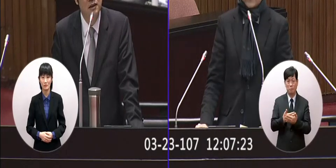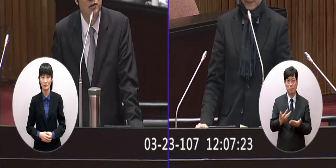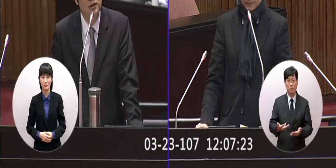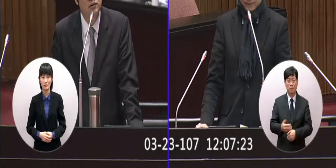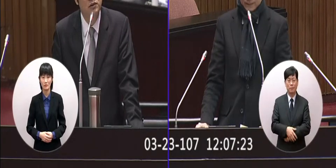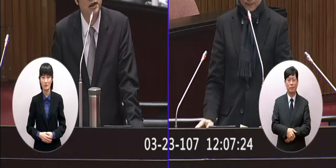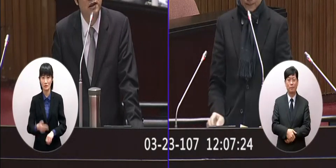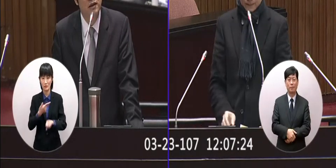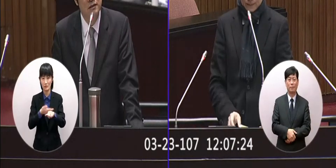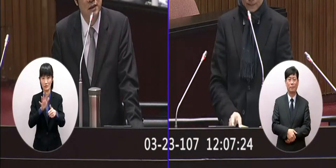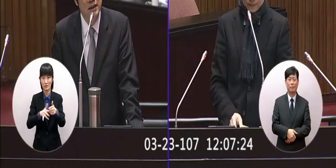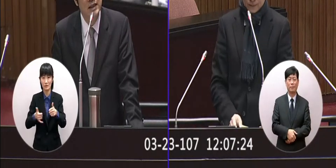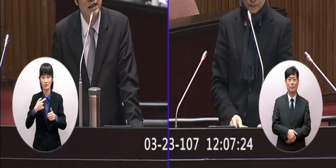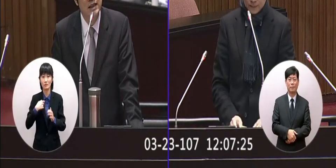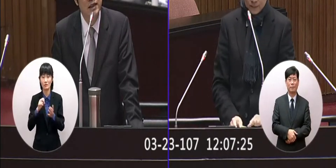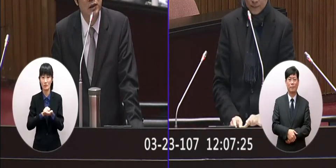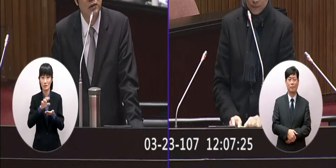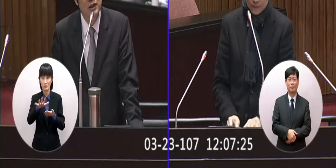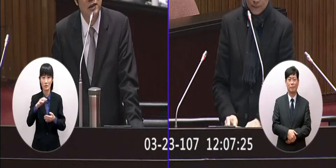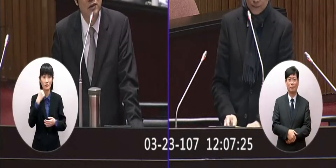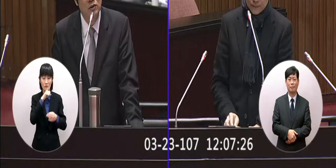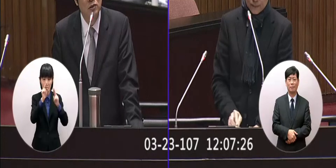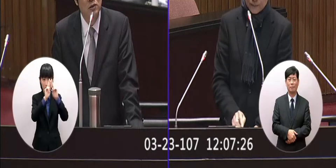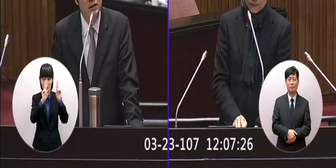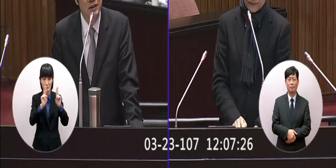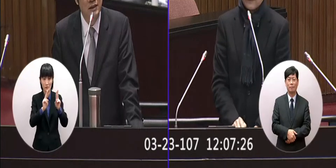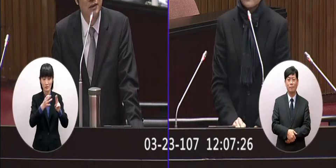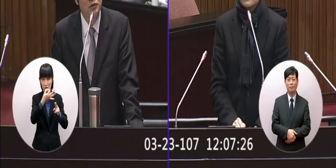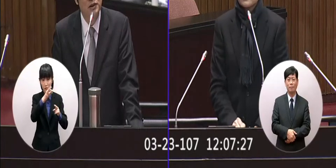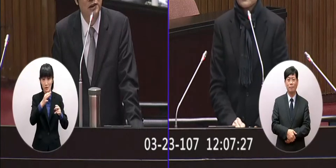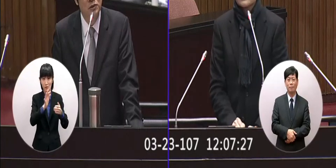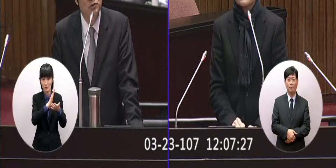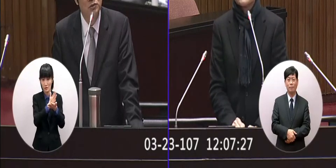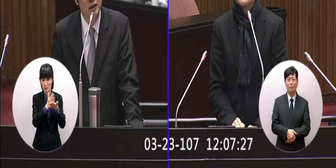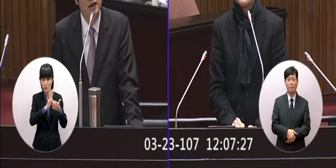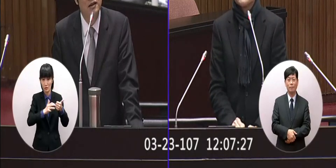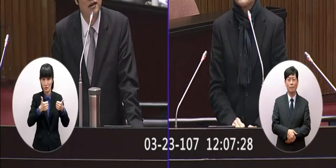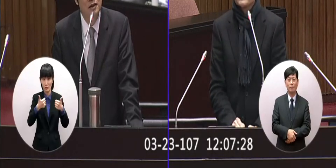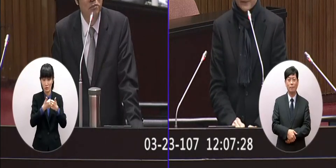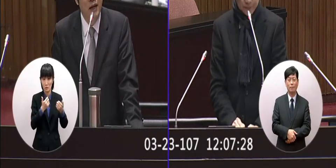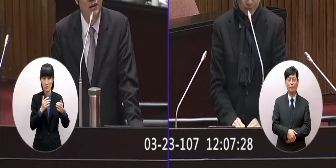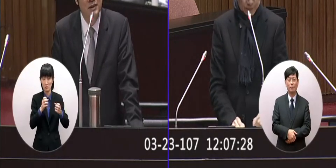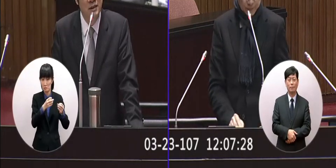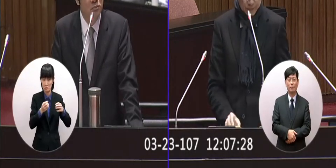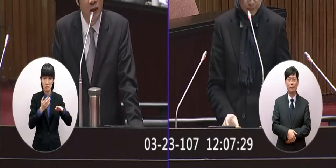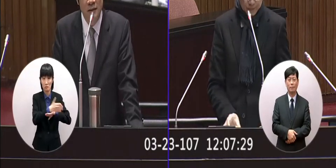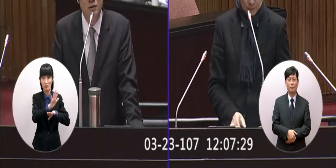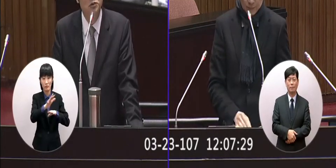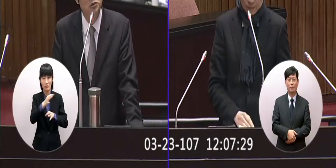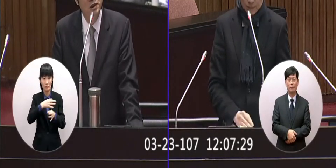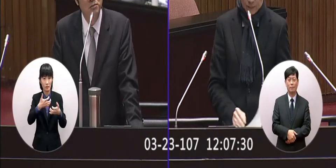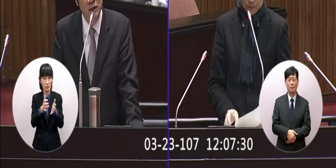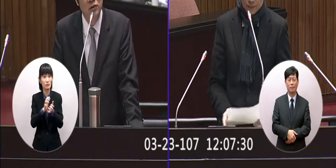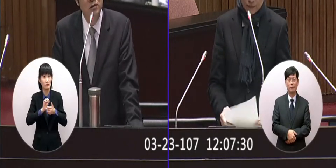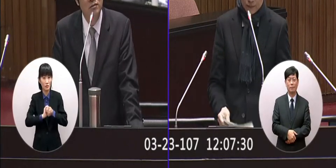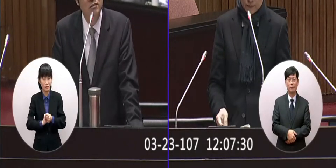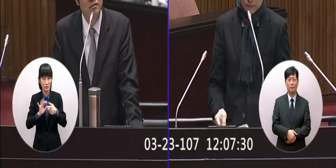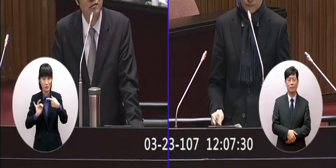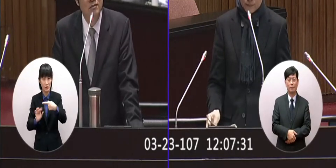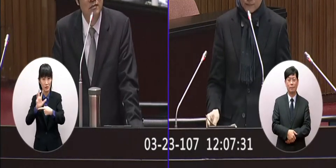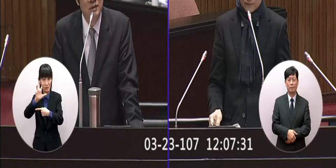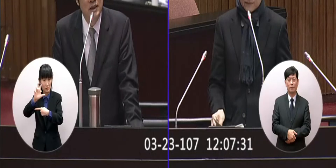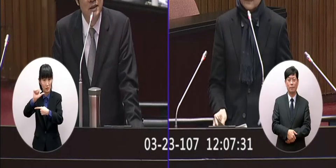个跟罗委员说明哈，这个电价审议委员会已经通过，那经济部已经做出决定，85%的民